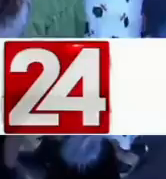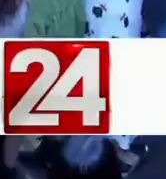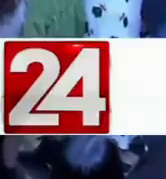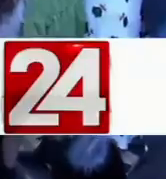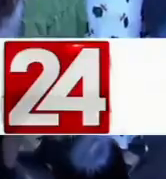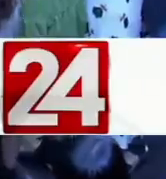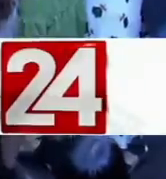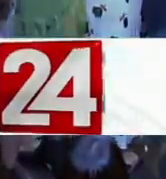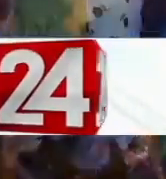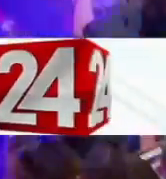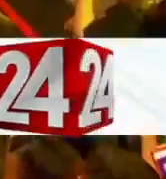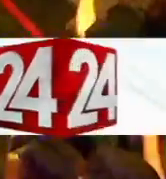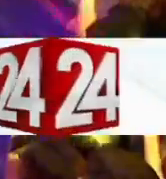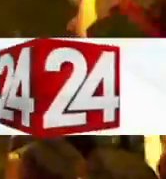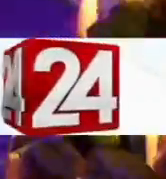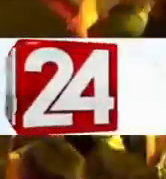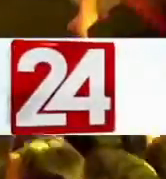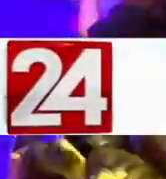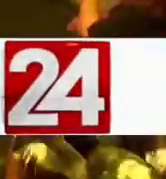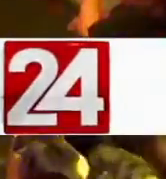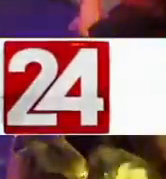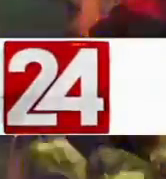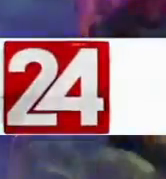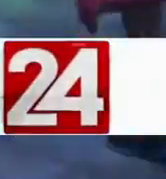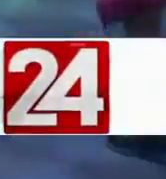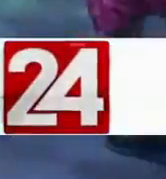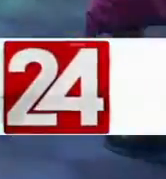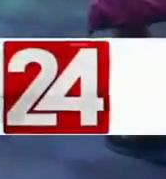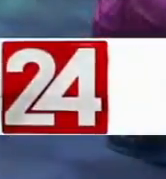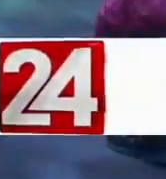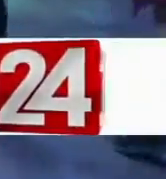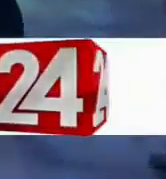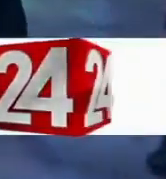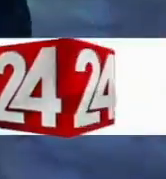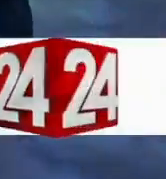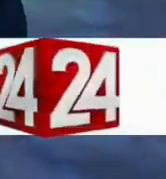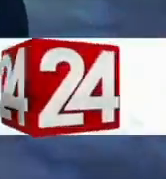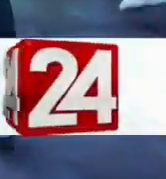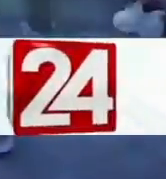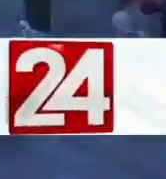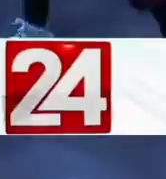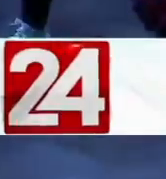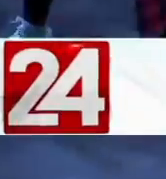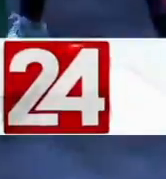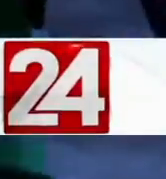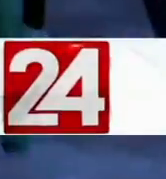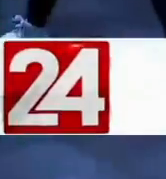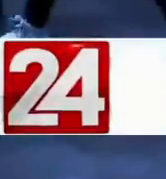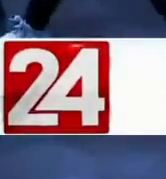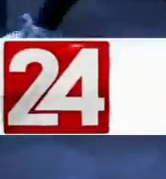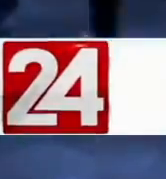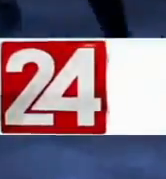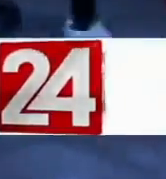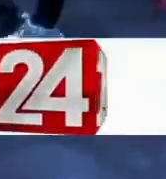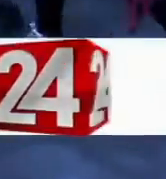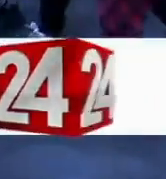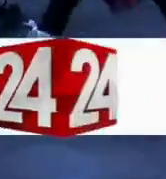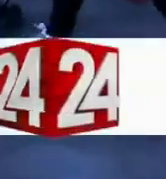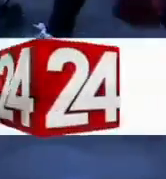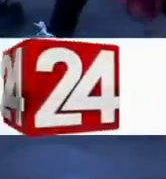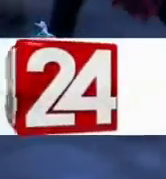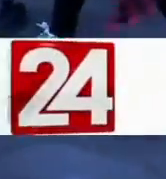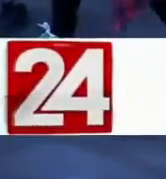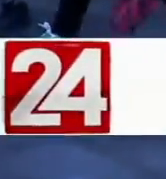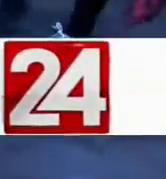Up next, Kapuso News personalities at celebrities, pinasaya ang face-to-face reunion ng Kapuso Brigade members na first